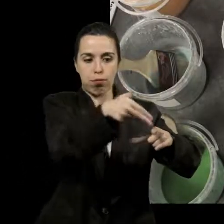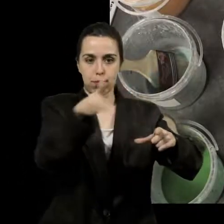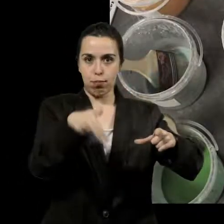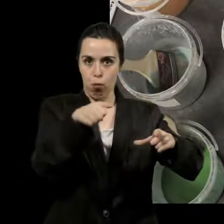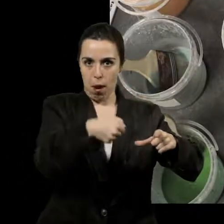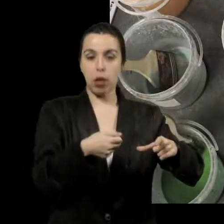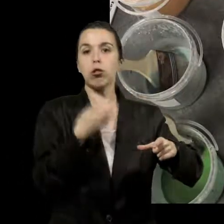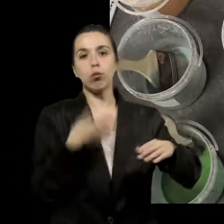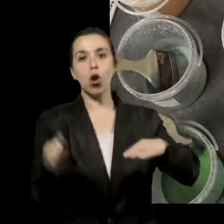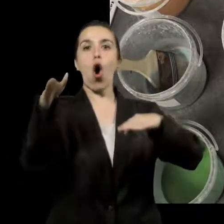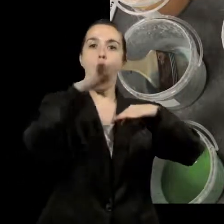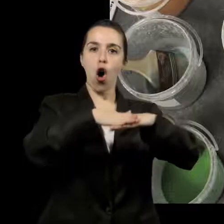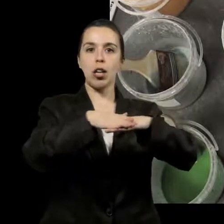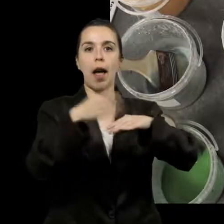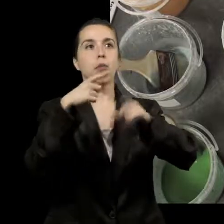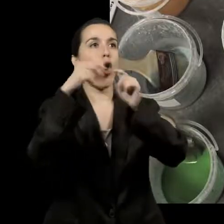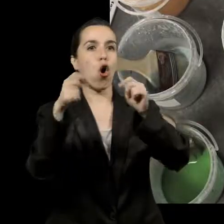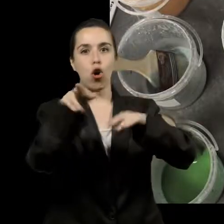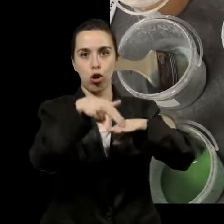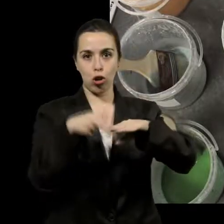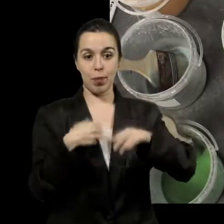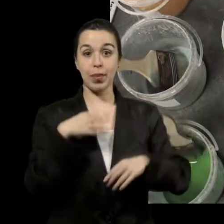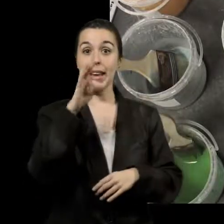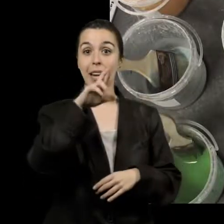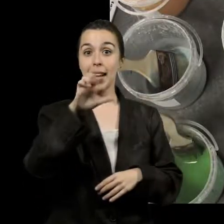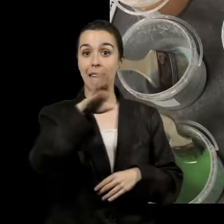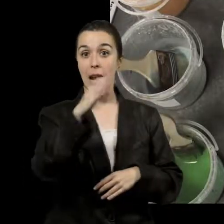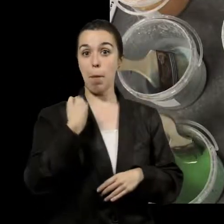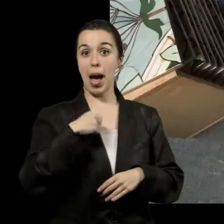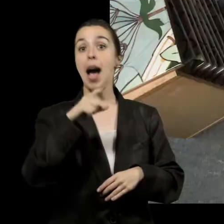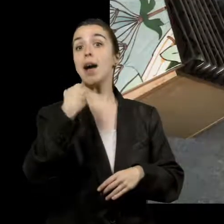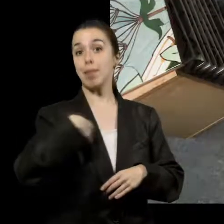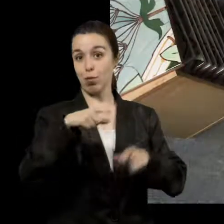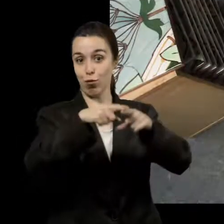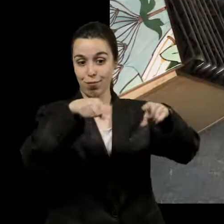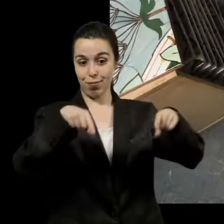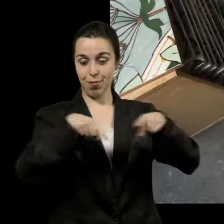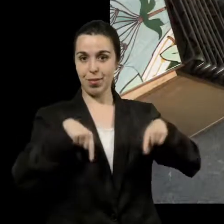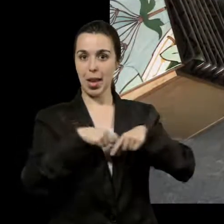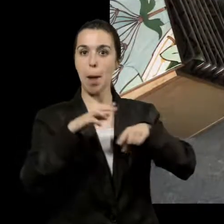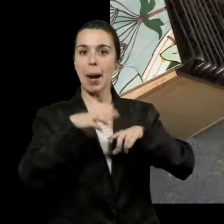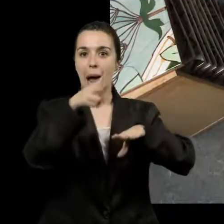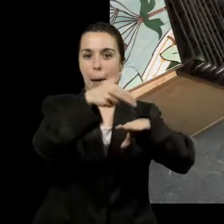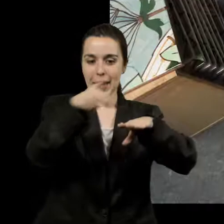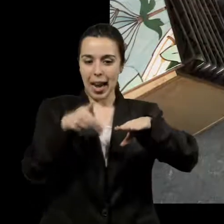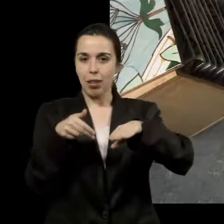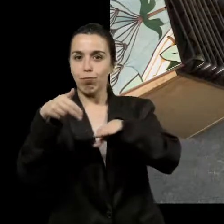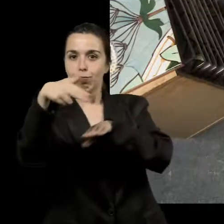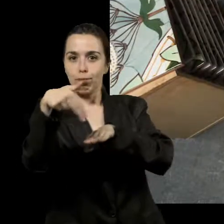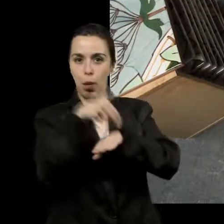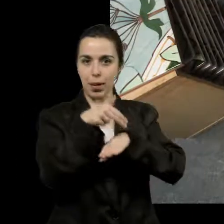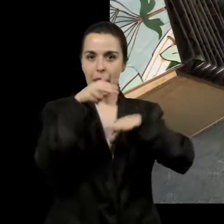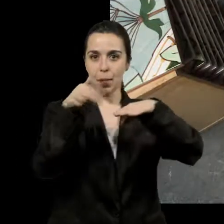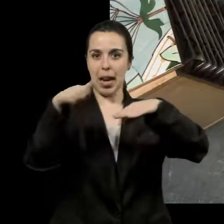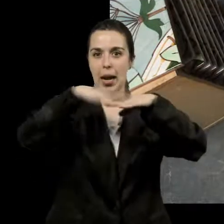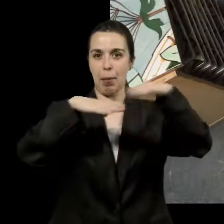dibuix damunt de la rajola a través dels buits. Les trepes són l'element transformador per generar el dibuix damunt de la